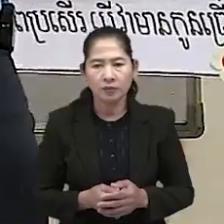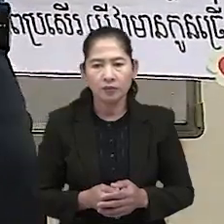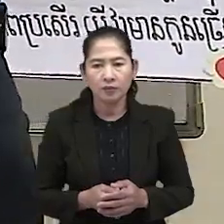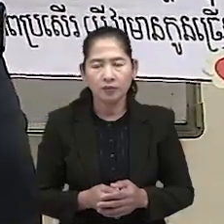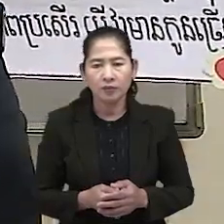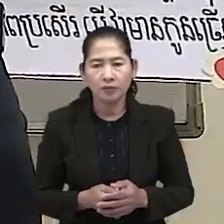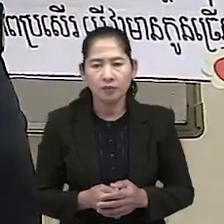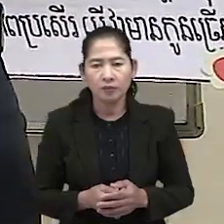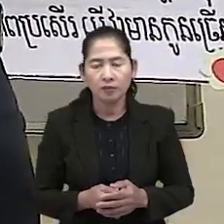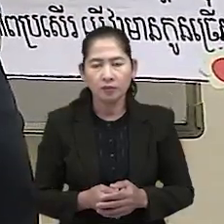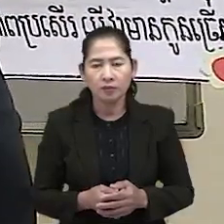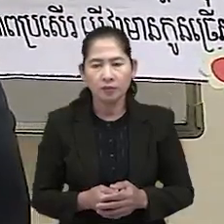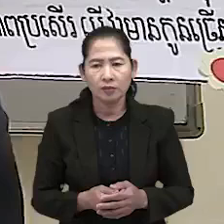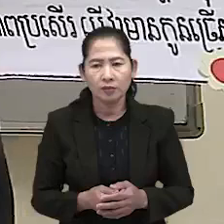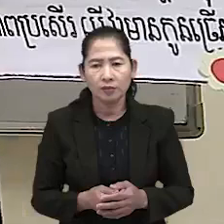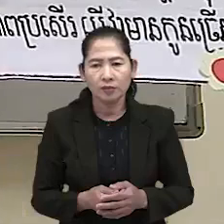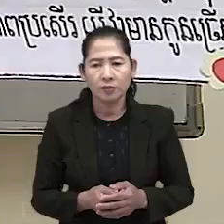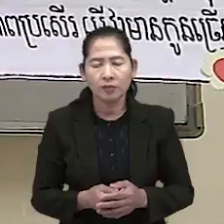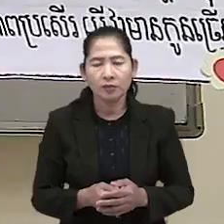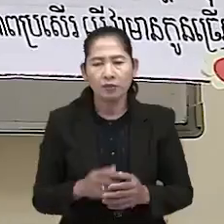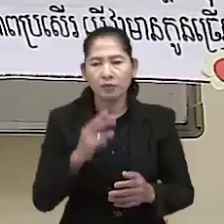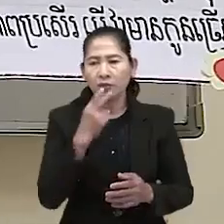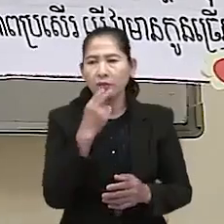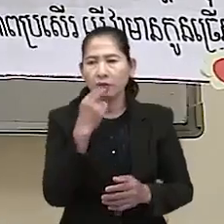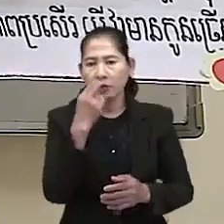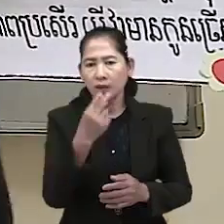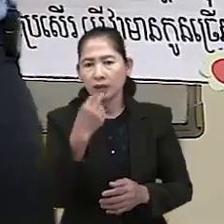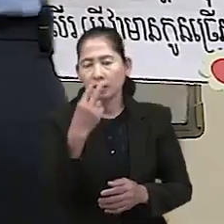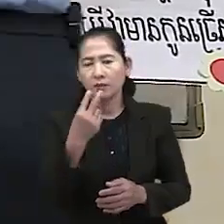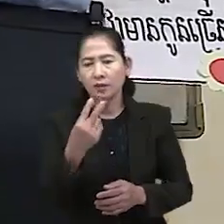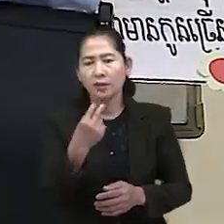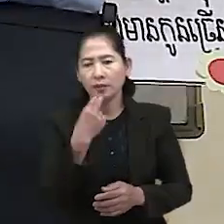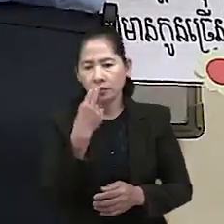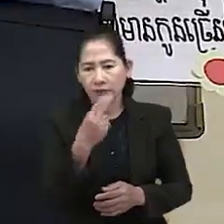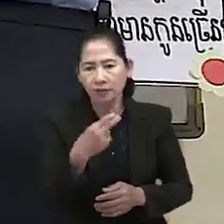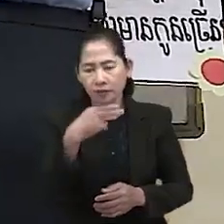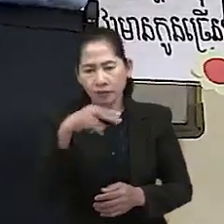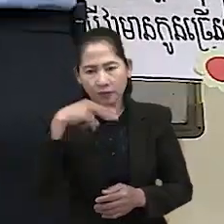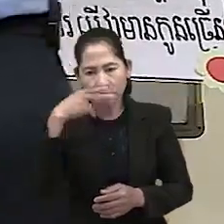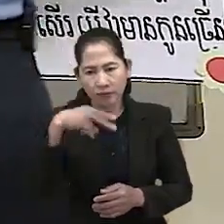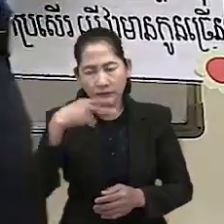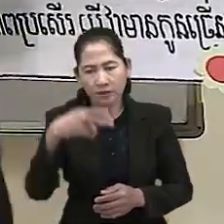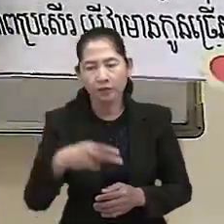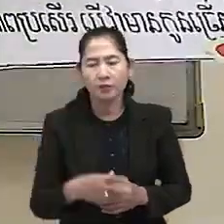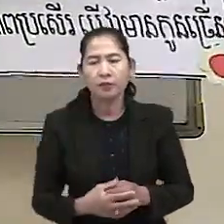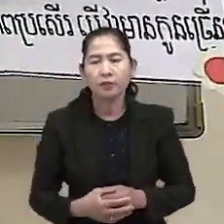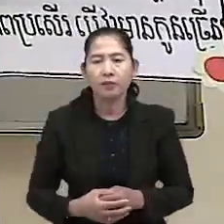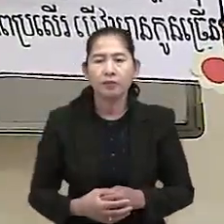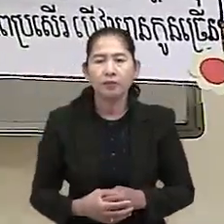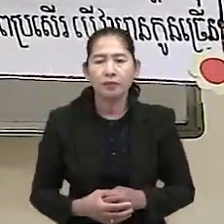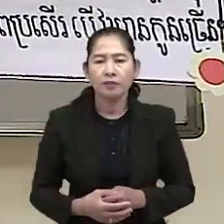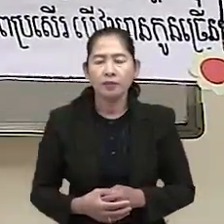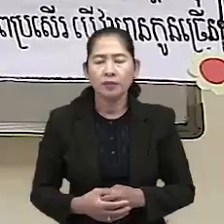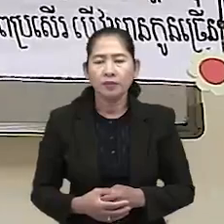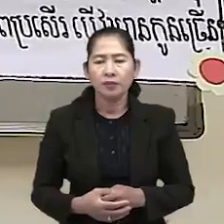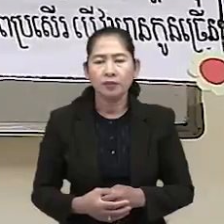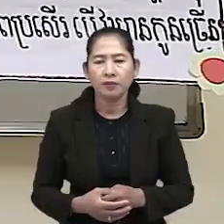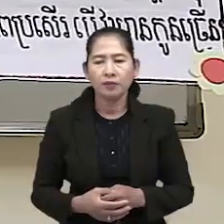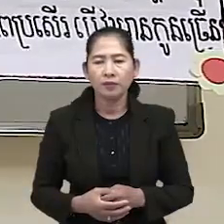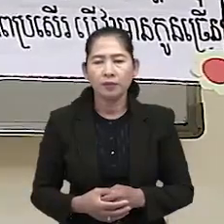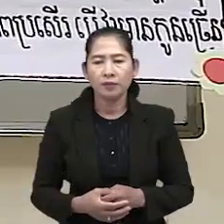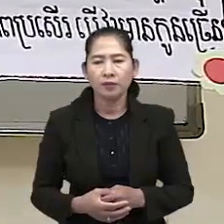កូនអាចប្រើពាក្យពីលើថាសេចក្តីអធិប្បាយណាកូនសេចក្តីអធិប្បាយ